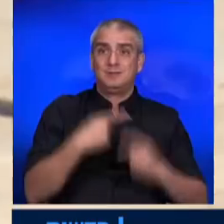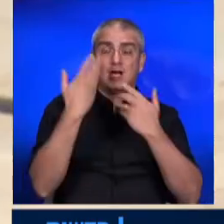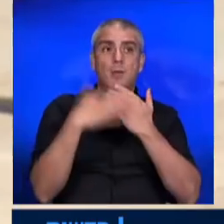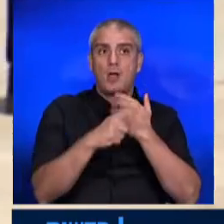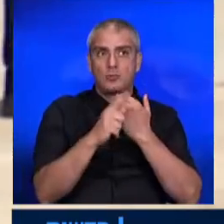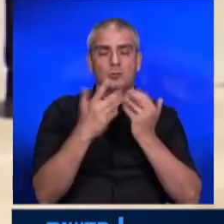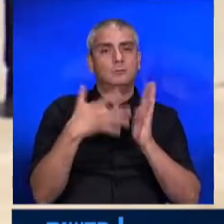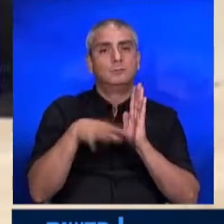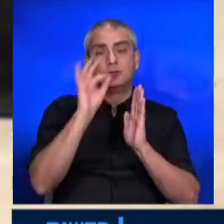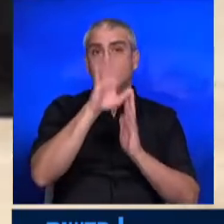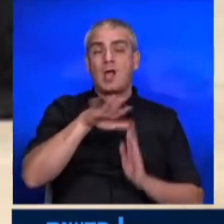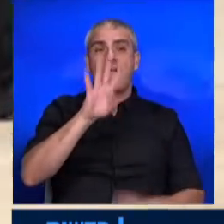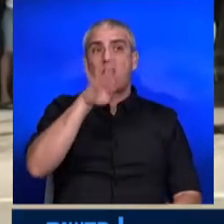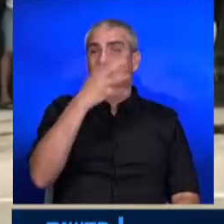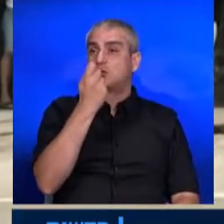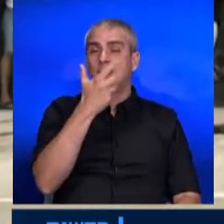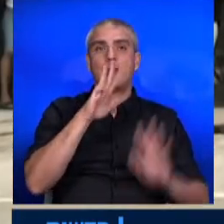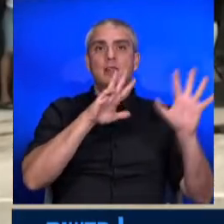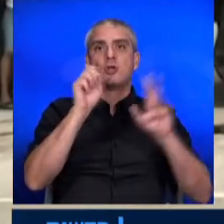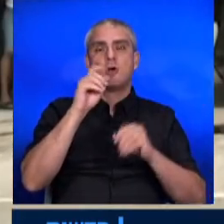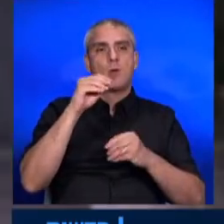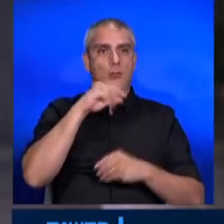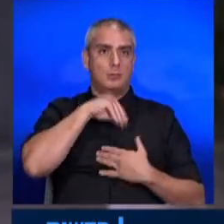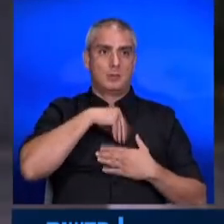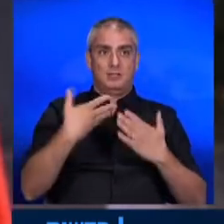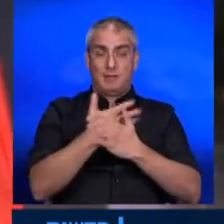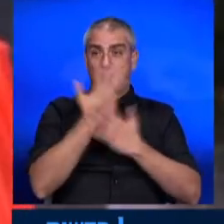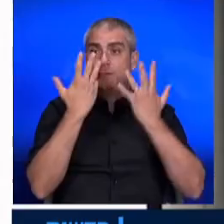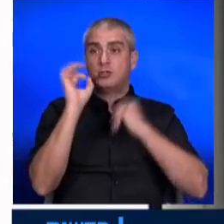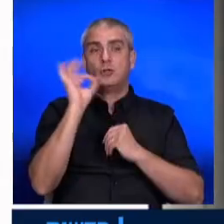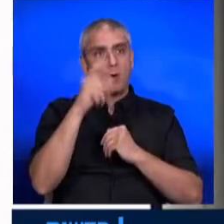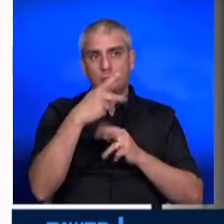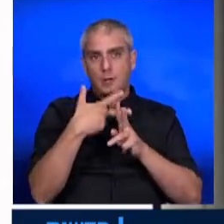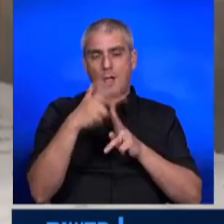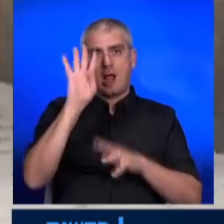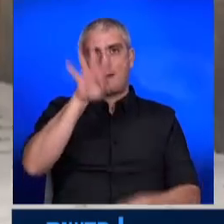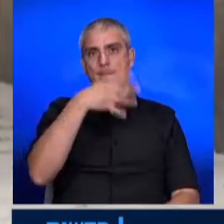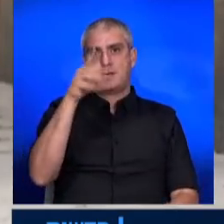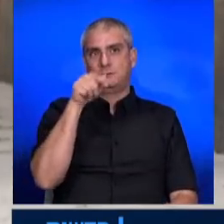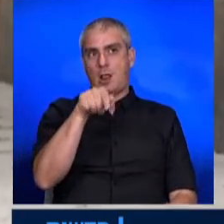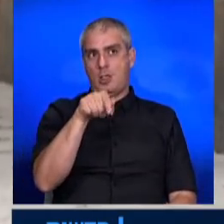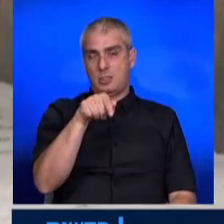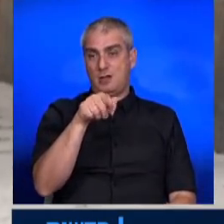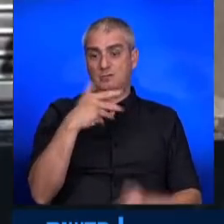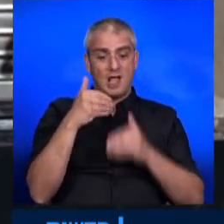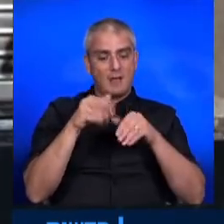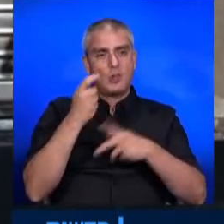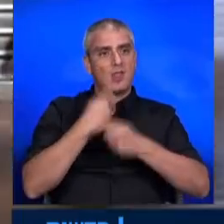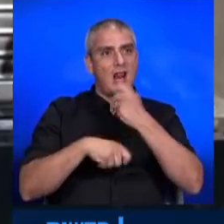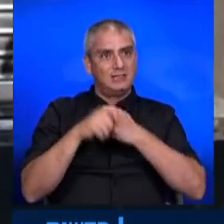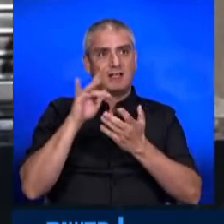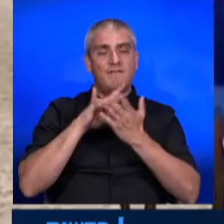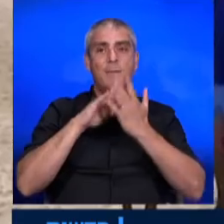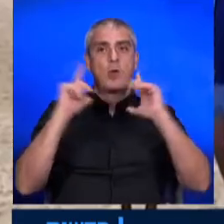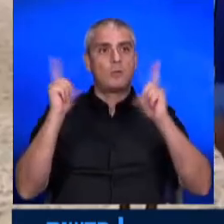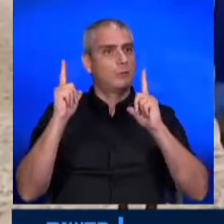קטלוניה כמעט 900 נשאים חדשים, 90% מהם רק בברצלונה. ההגבלות על בתי עסק ומקומות בילוי אינן מוכיחות